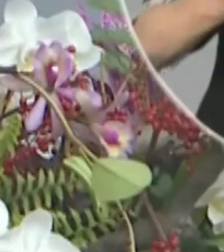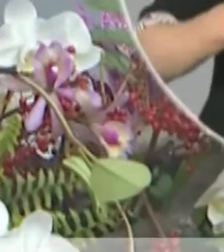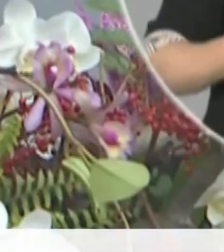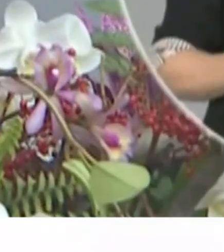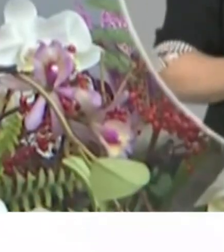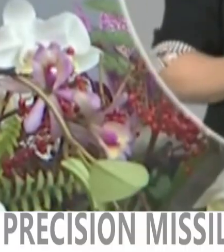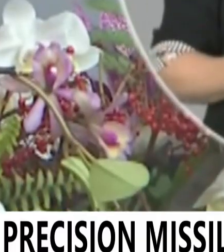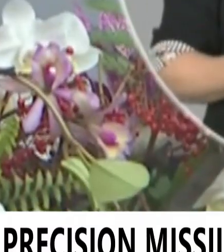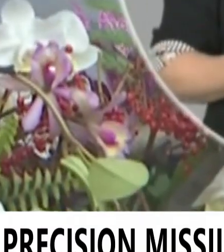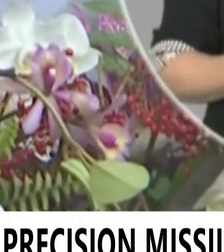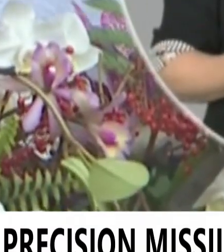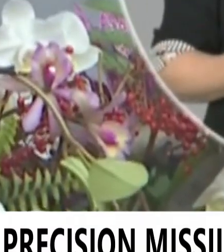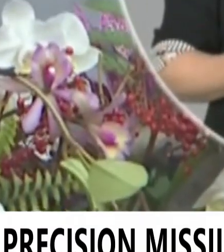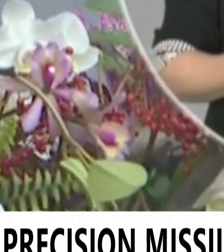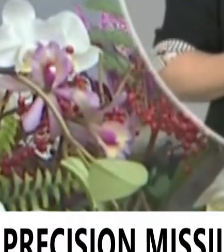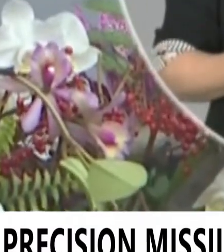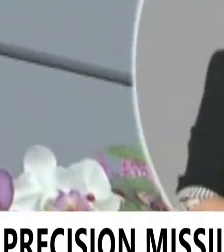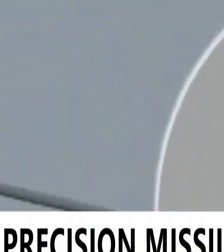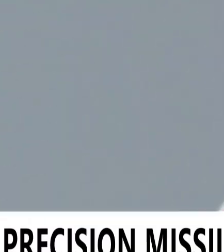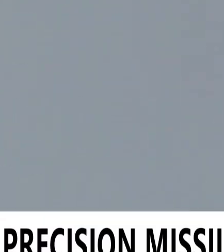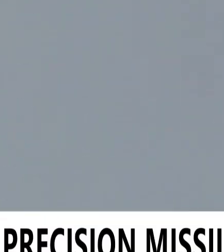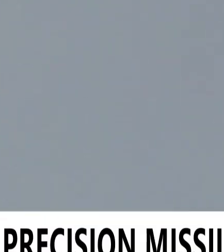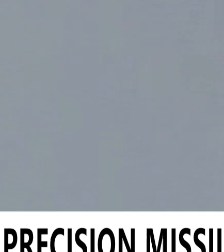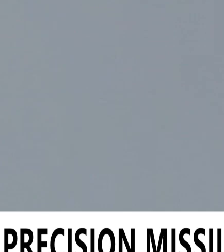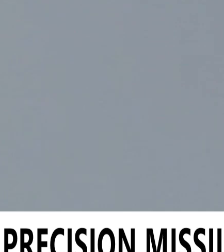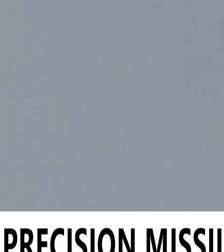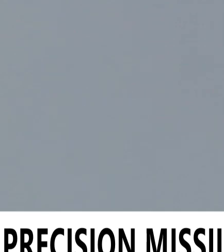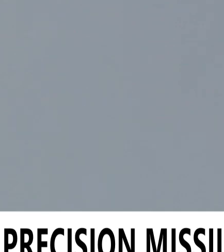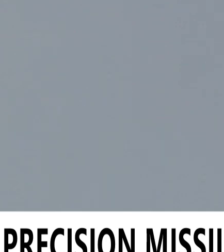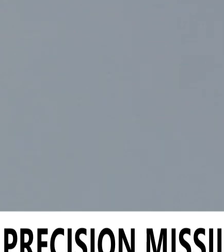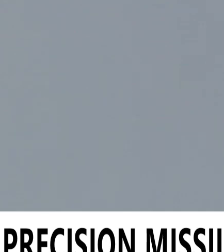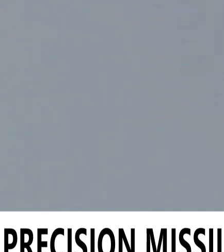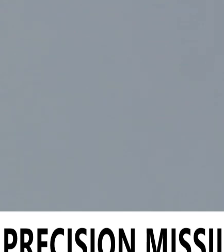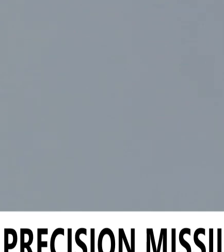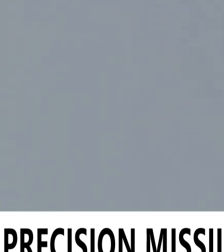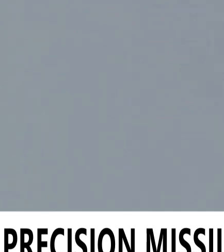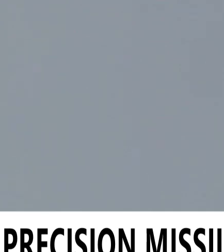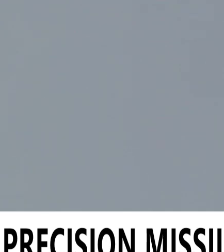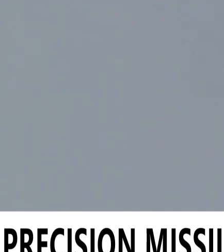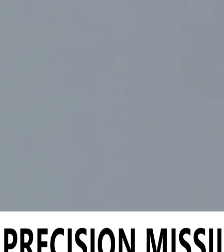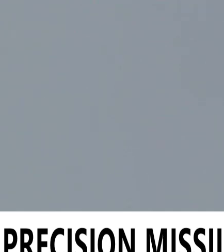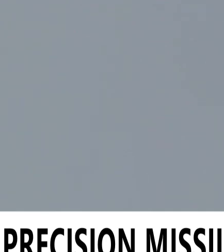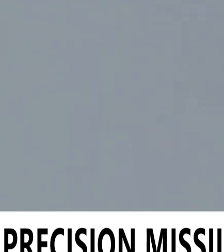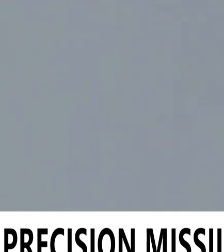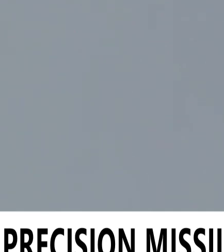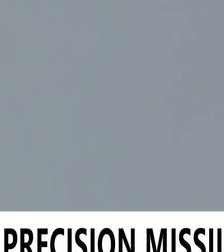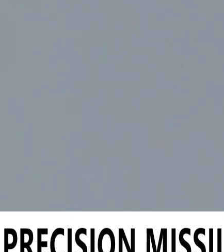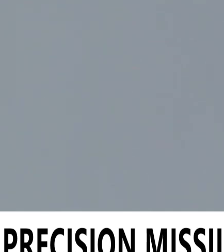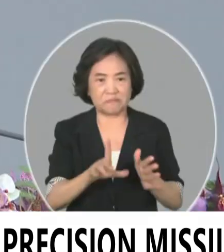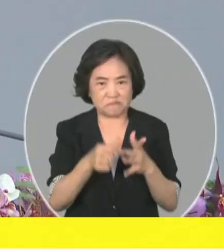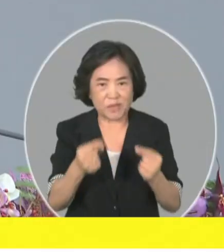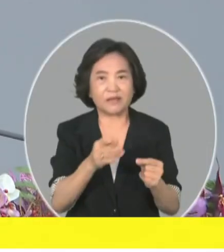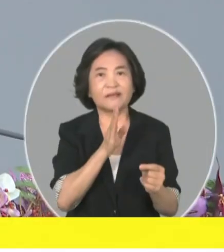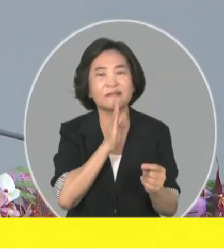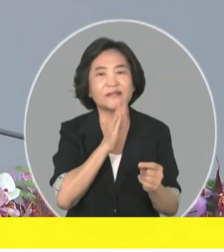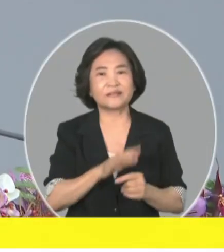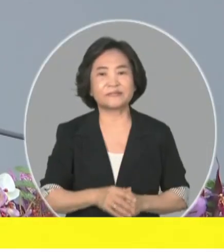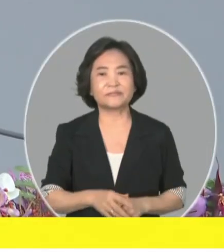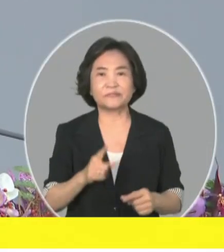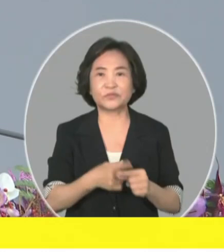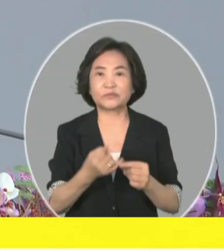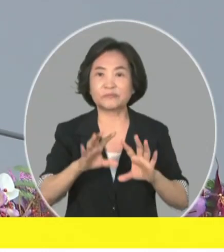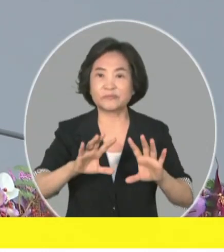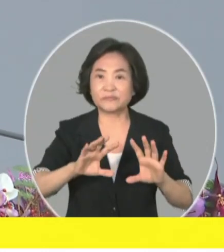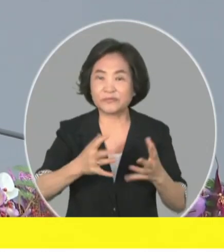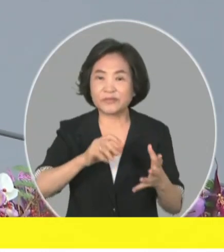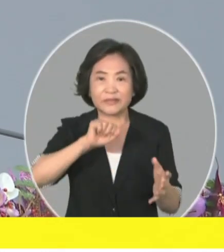称战力。 To this end, the president stressed the importance of finding allies and working together to protect Taiwan. 中华民国台